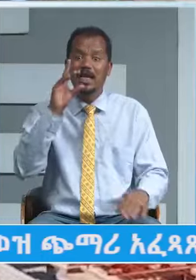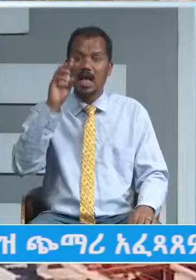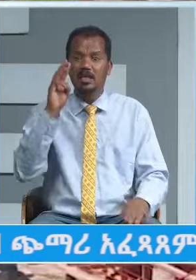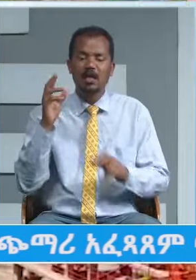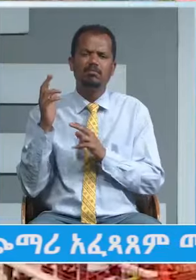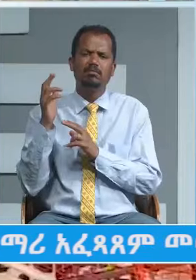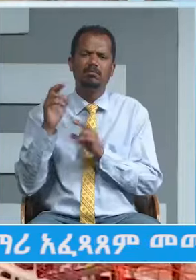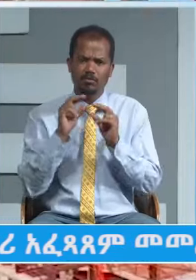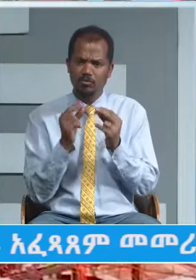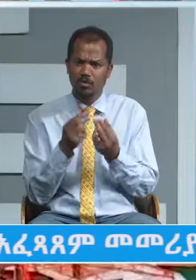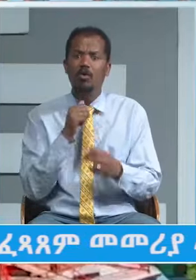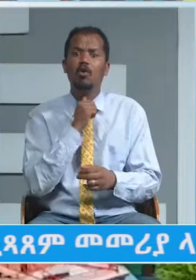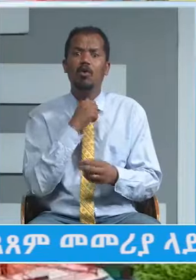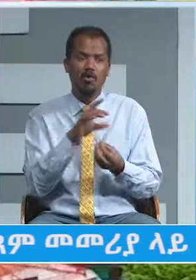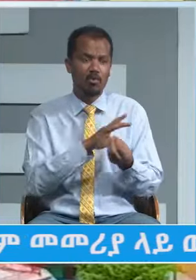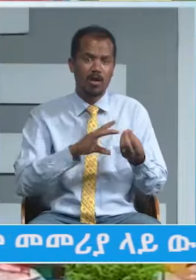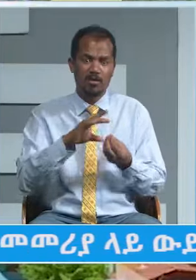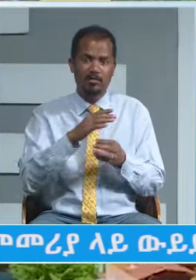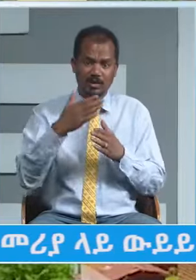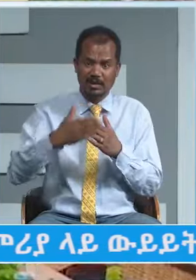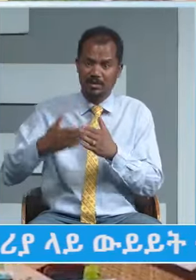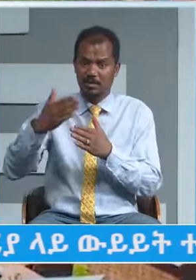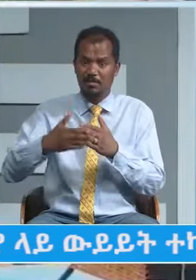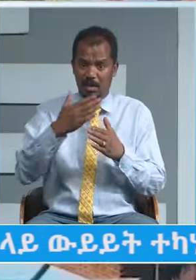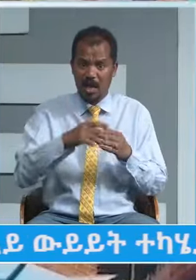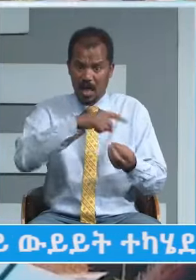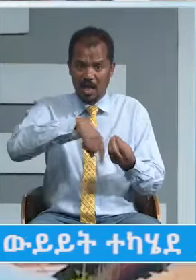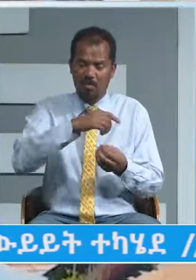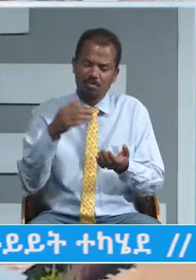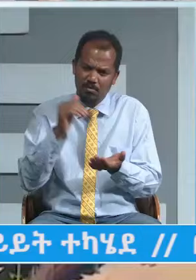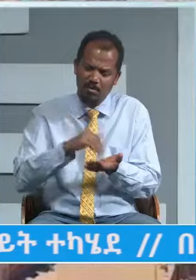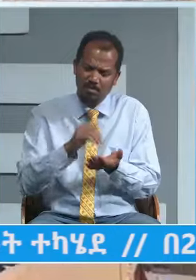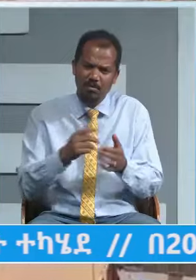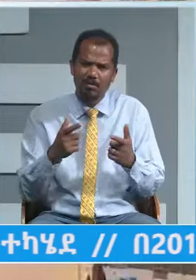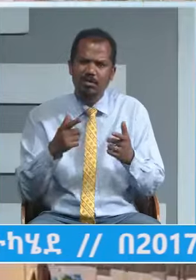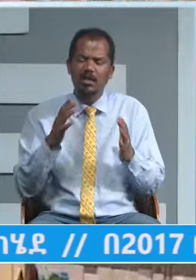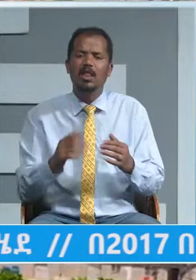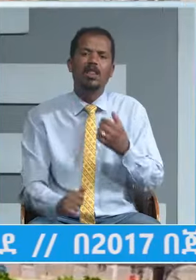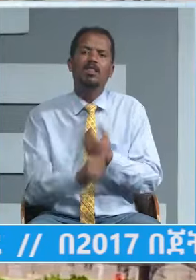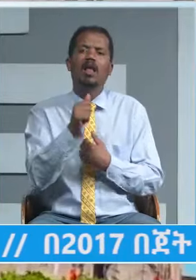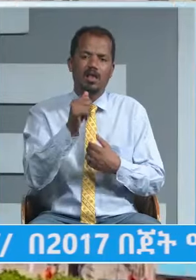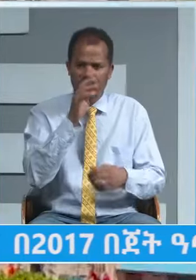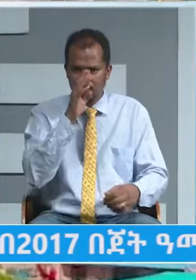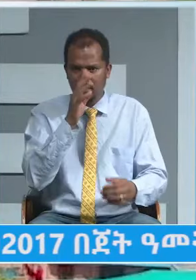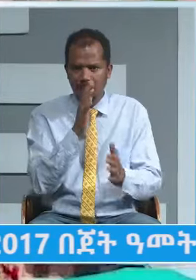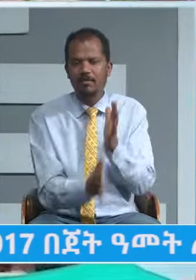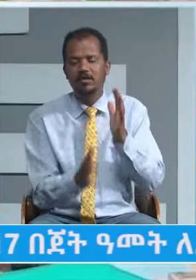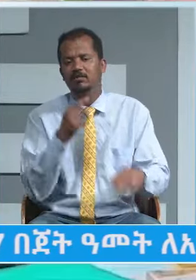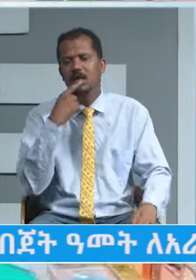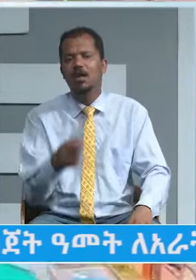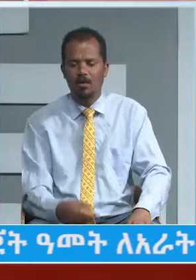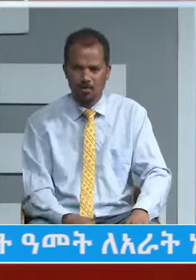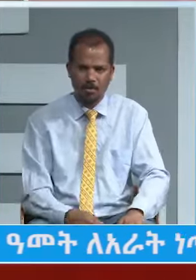ካሳ ታጣቂ ቡድኑ በተለይም ከኦሮሚያ ክልል በሚዋሰኑ አካባቢዎች ላይ በተደጋጋሚ ድንገተኛ ጥቃት